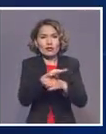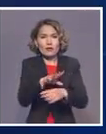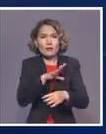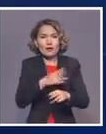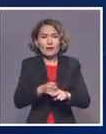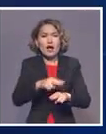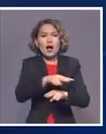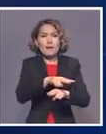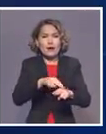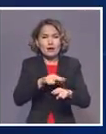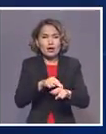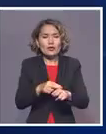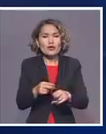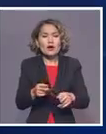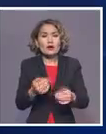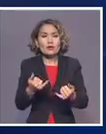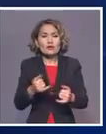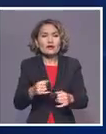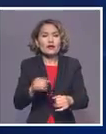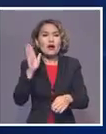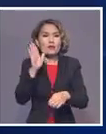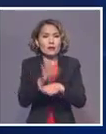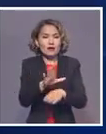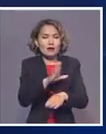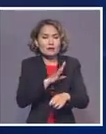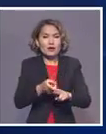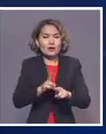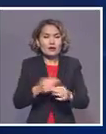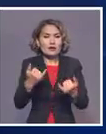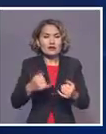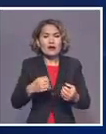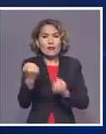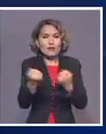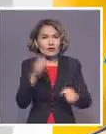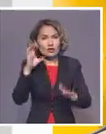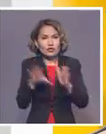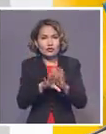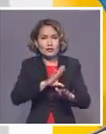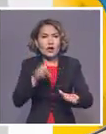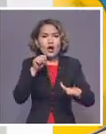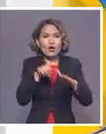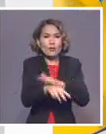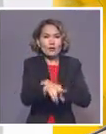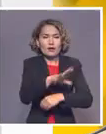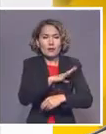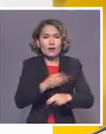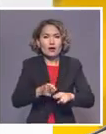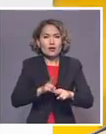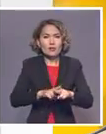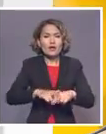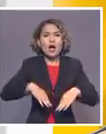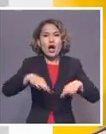бекетінде полиция инспекторлары жол ережесін бұзған Volkswagen транспортер автокөлігін тоқтатқан. Көлік иесі құжаттарын беруден бас